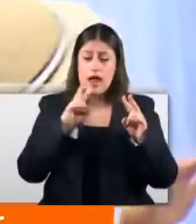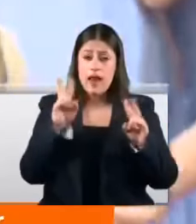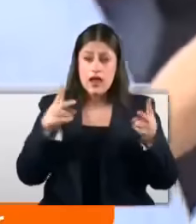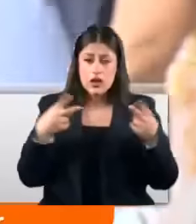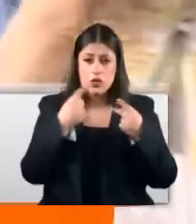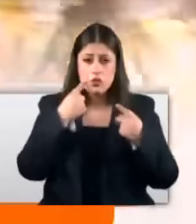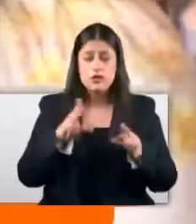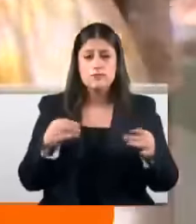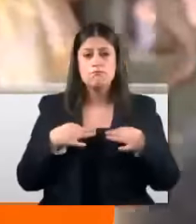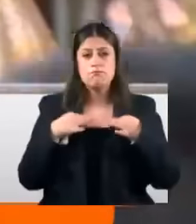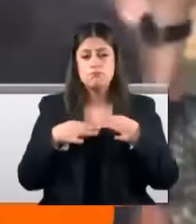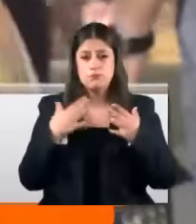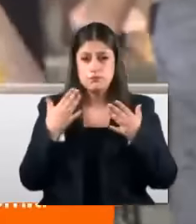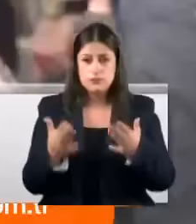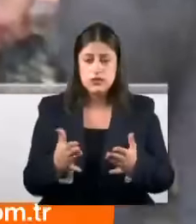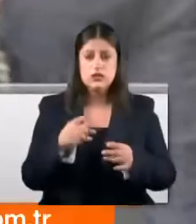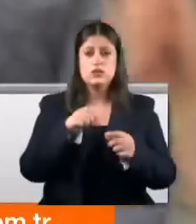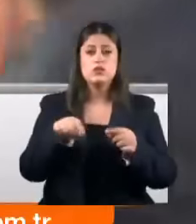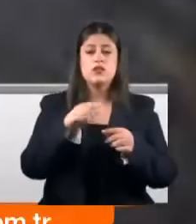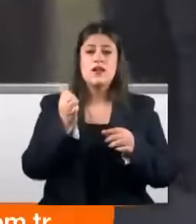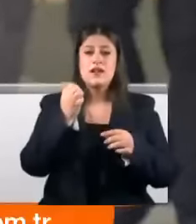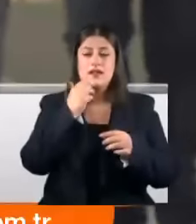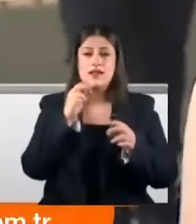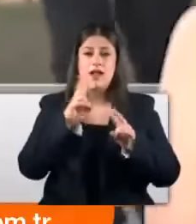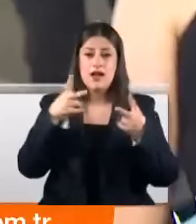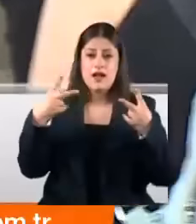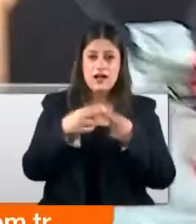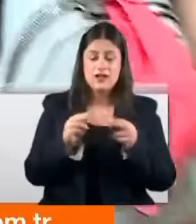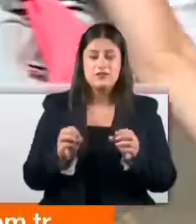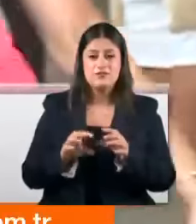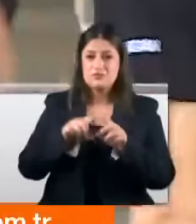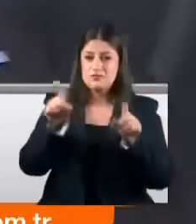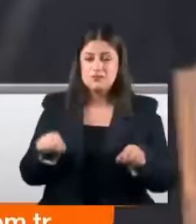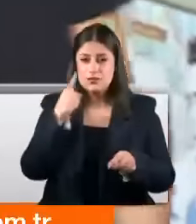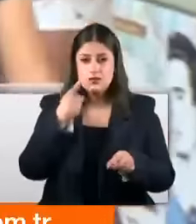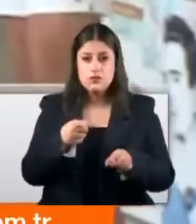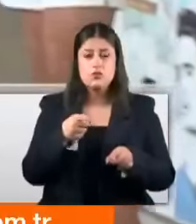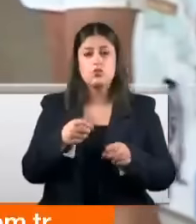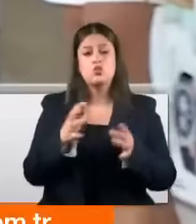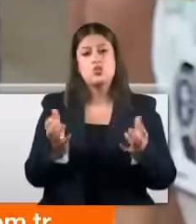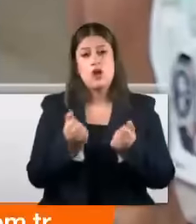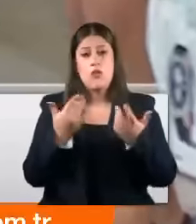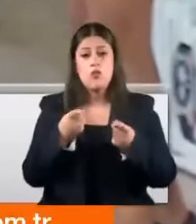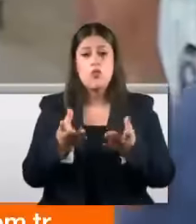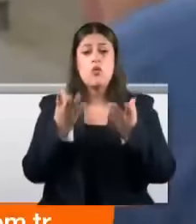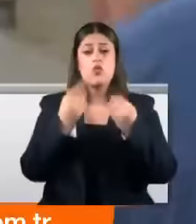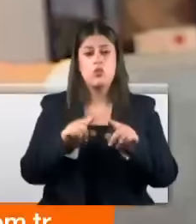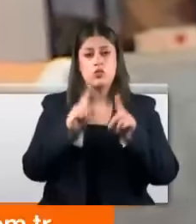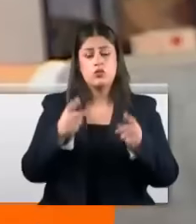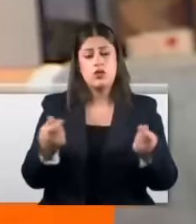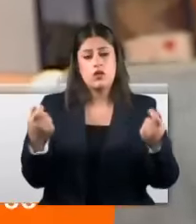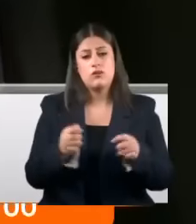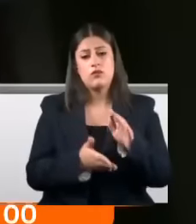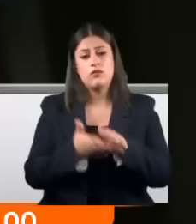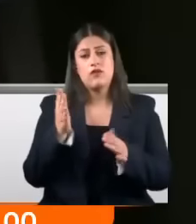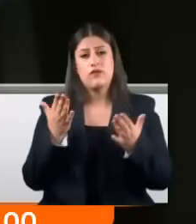artık. Jeneratörü olan dükkanı jeneratörüyle çalıştırıyor ancak olmayanlar maalesef kapatıp gitmek zorunda kalıyor. Etler